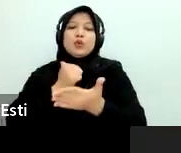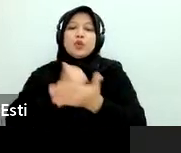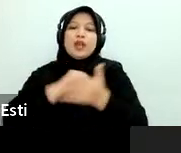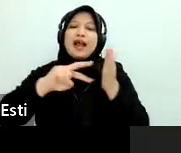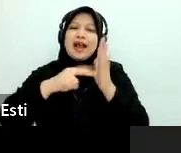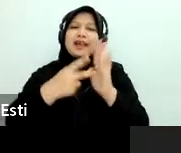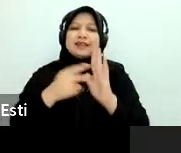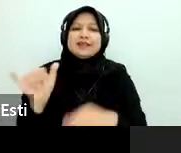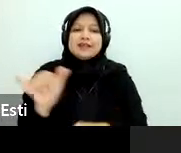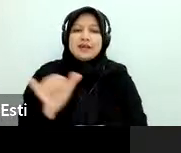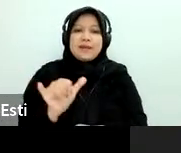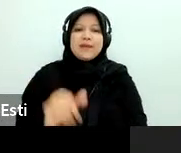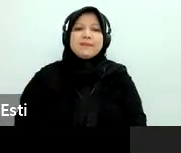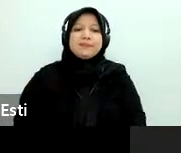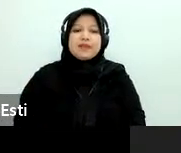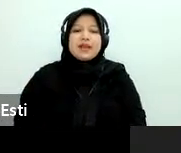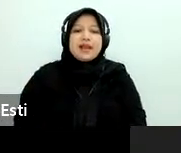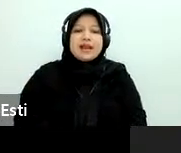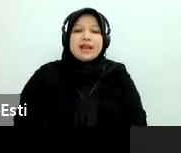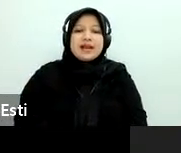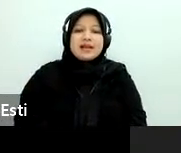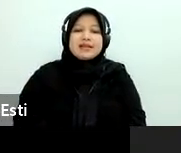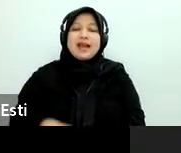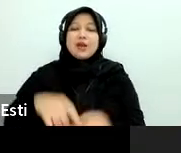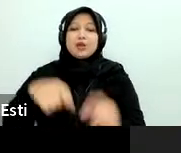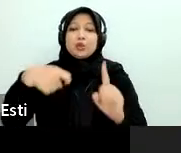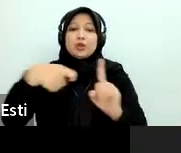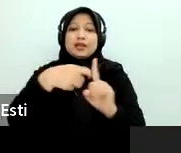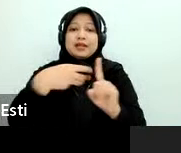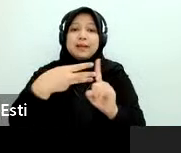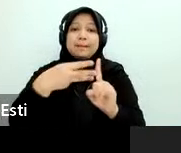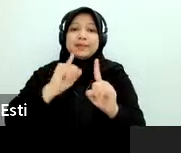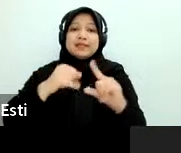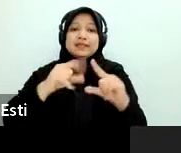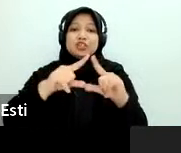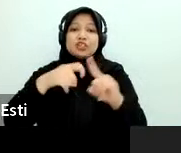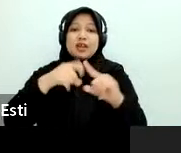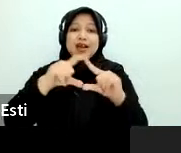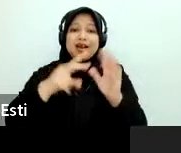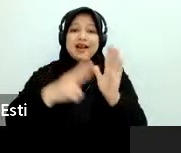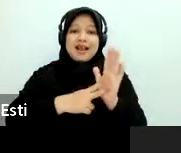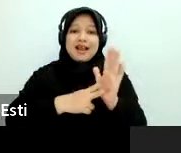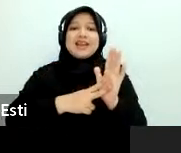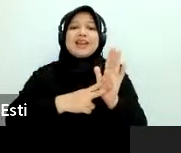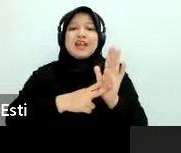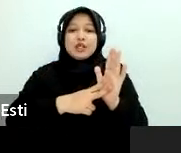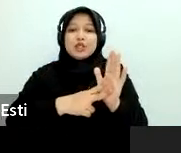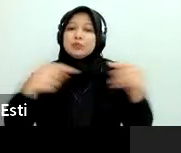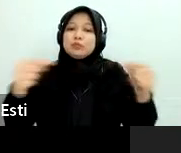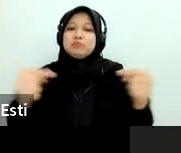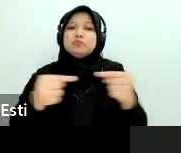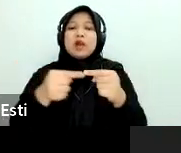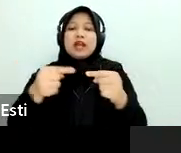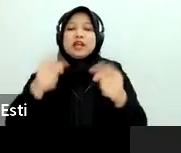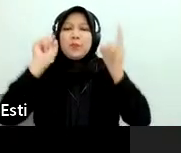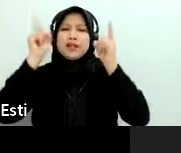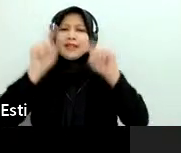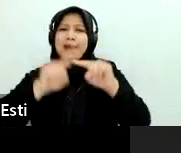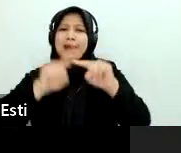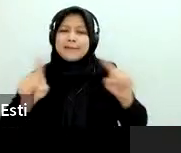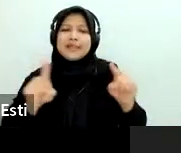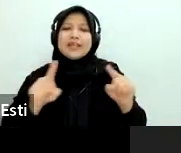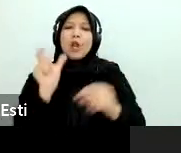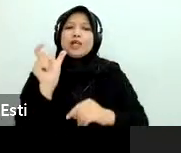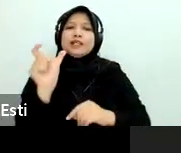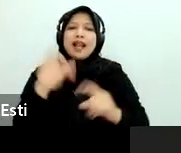pada polusi dan dulu pada wacana politik tetapi tidak kebijaksanaan kata yang lain